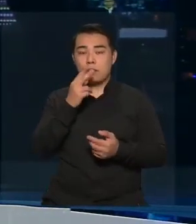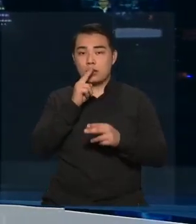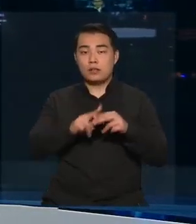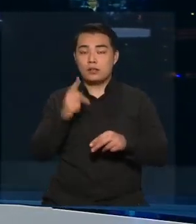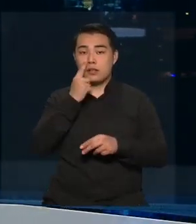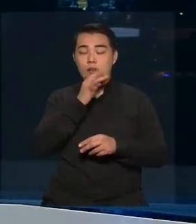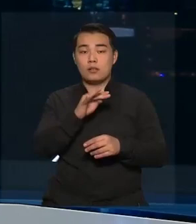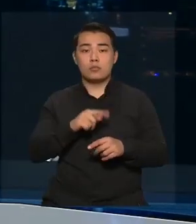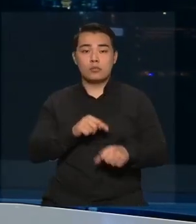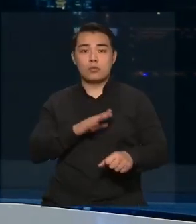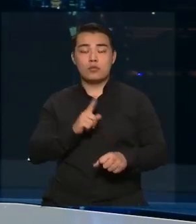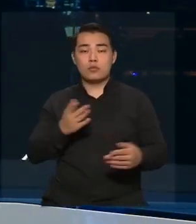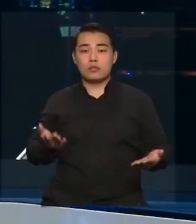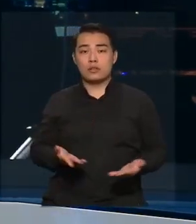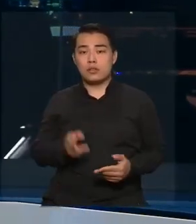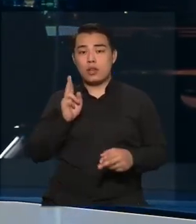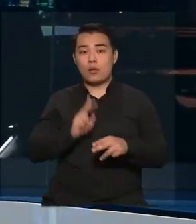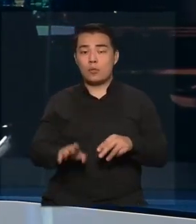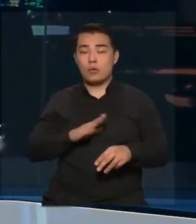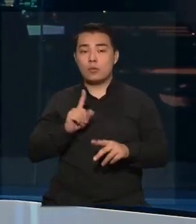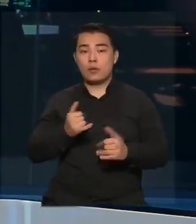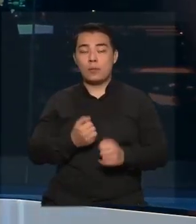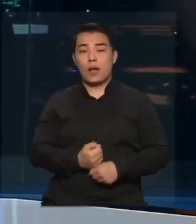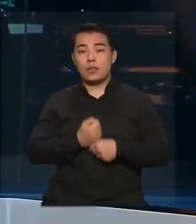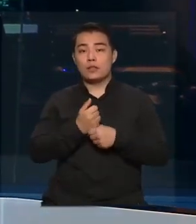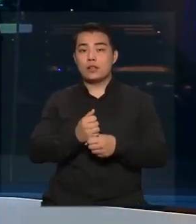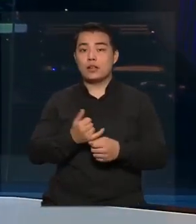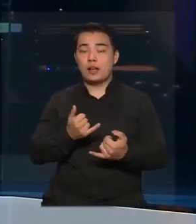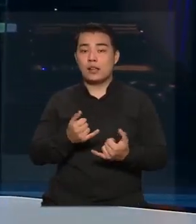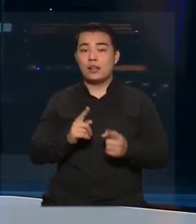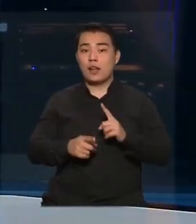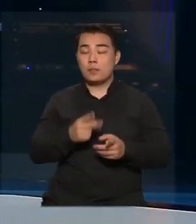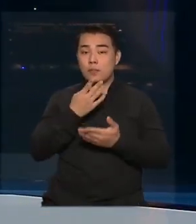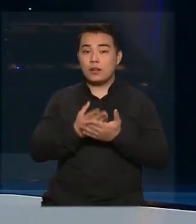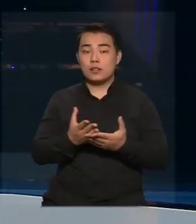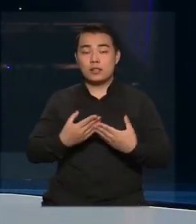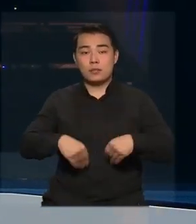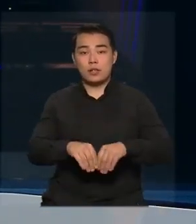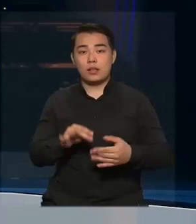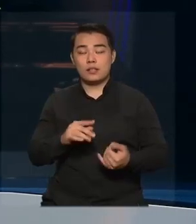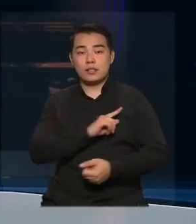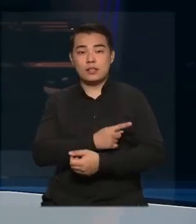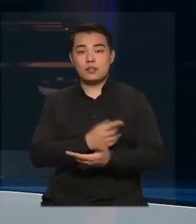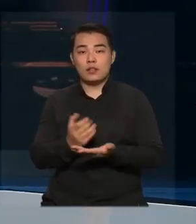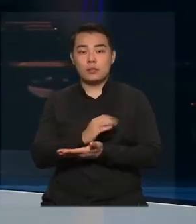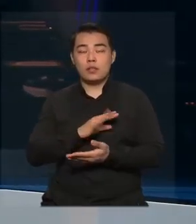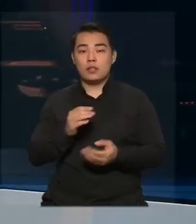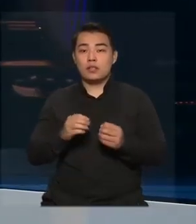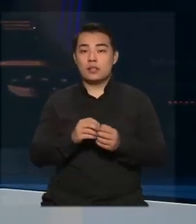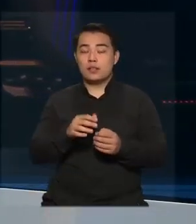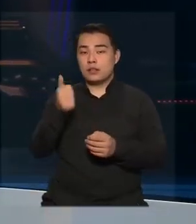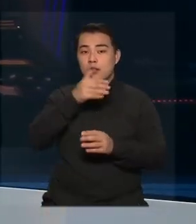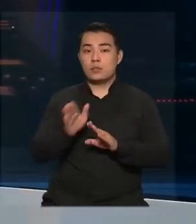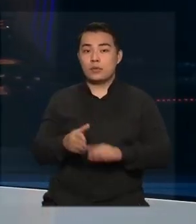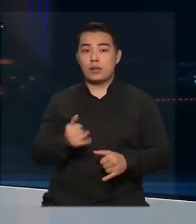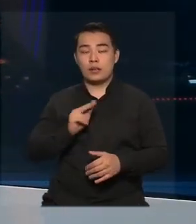ей казалось, что жизнь закончена. Но благодаря поддержке родных она нашла в себе силы. И вот теперь, почти 10 лет спустя,